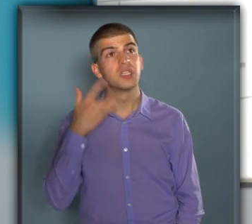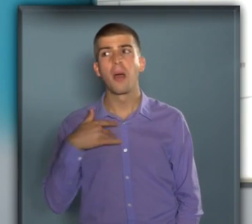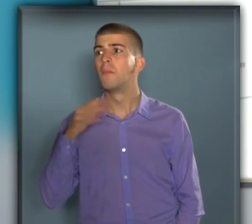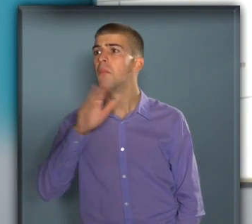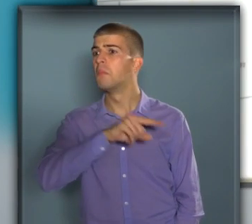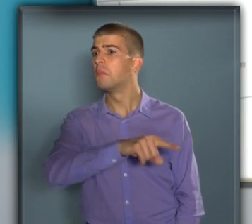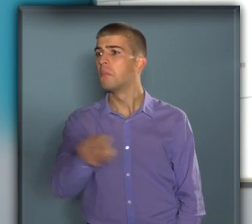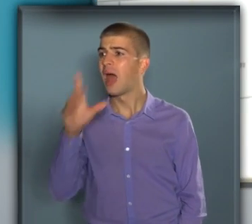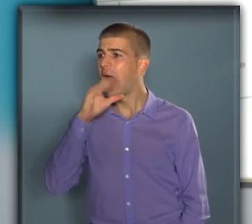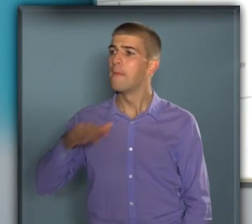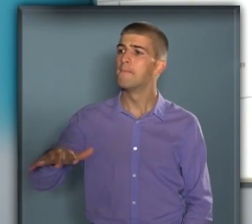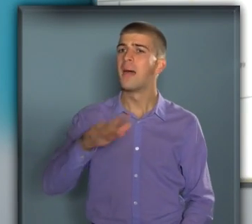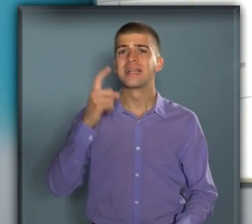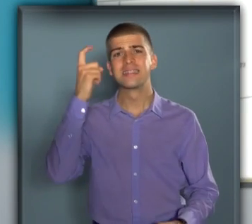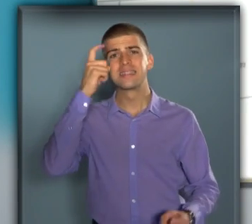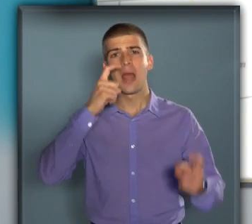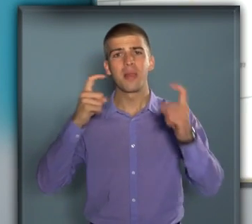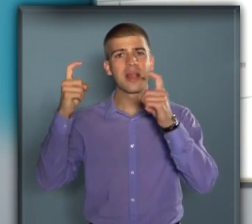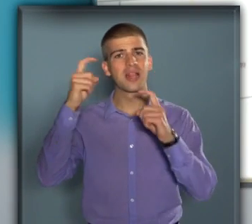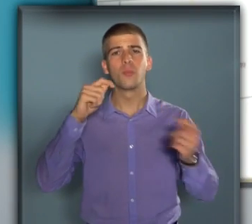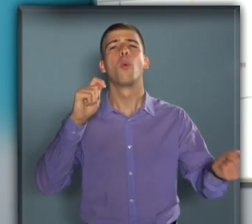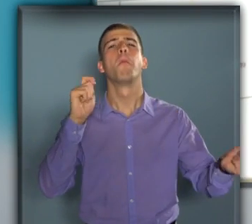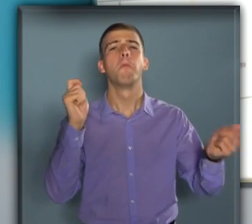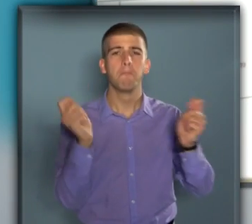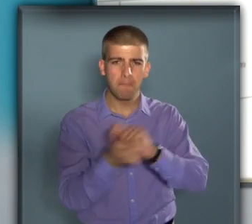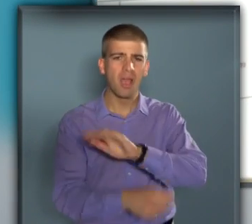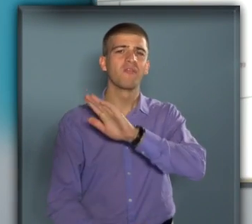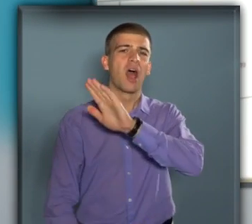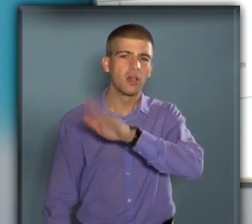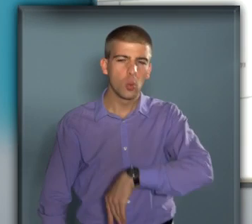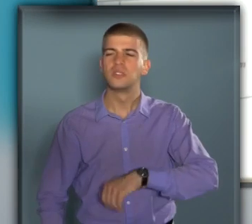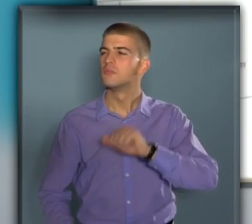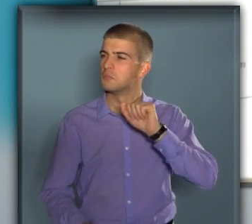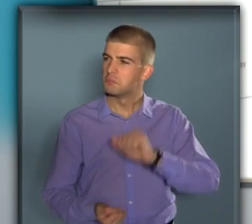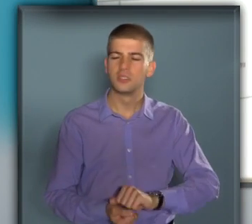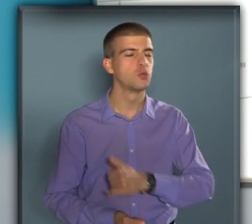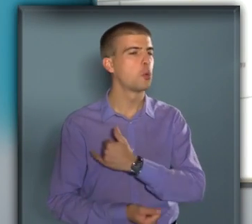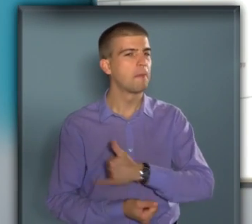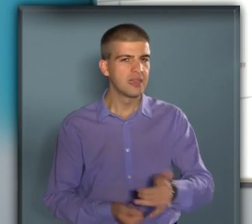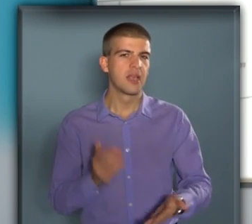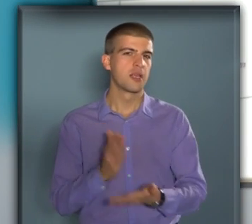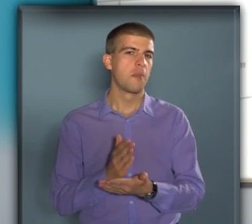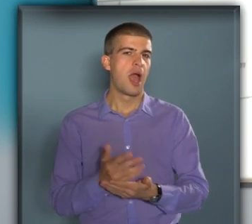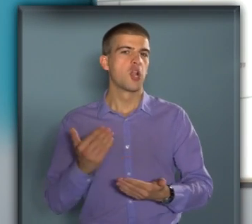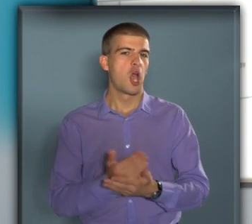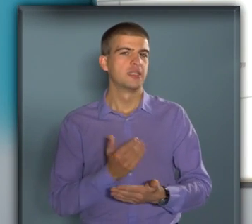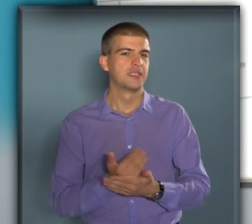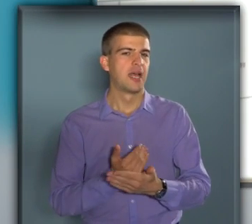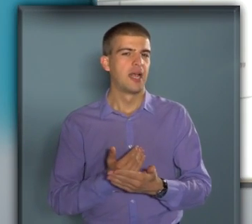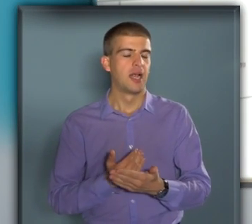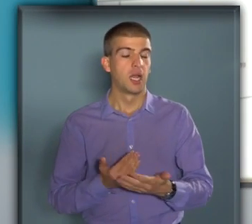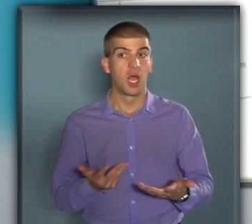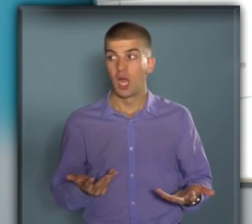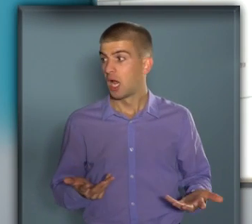szemléletbeli váltás, és ezek bekerülnek a tudott készségeink közé. De azt kell mondanom, hogy